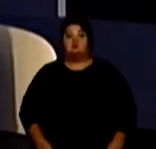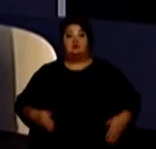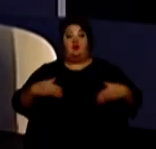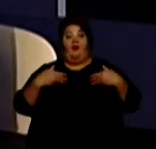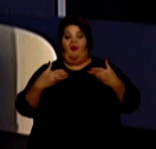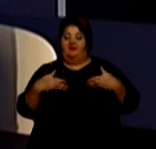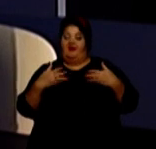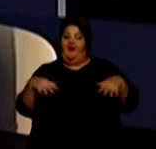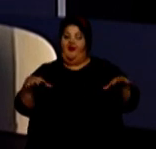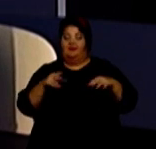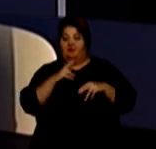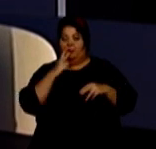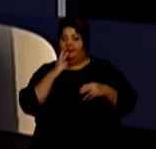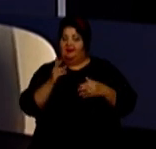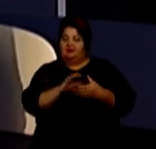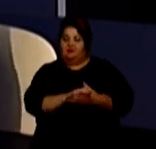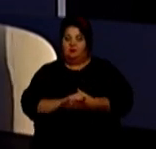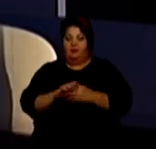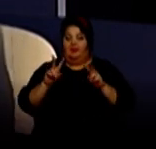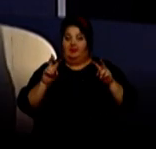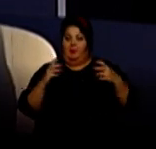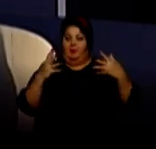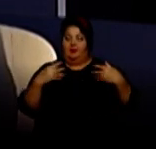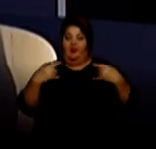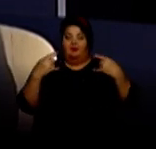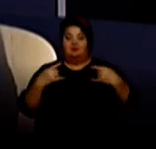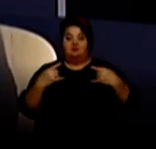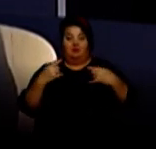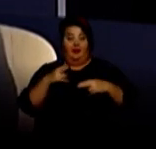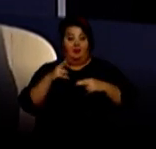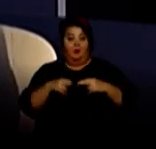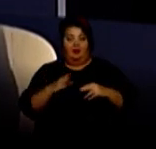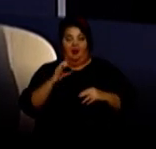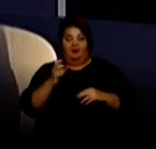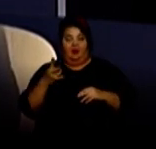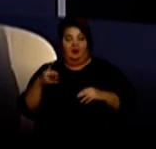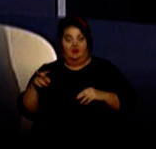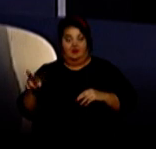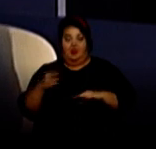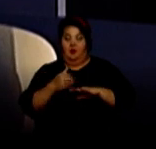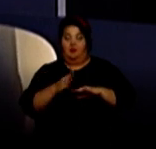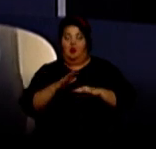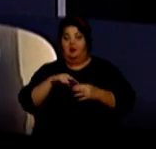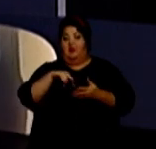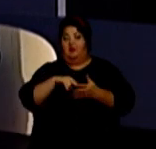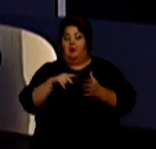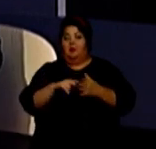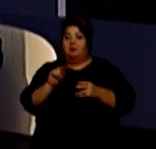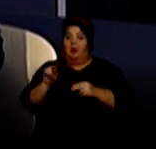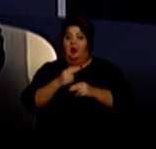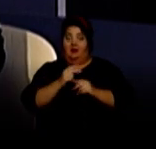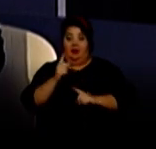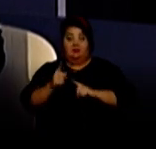Вітаю всіх, хто дивиться Суспільне. Тема дня в ефірі. Наприкінці вересня у Полтаві планують розпочати реставрацію кадетського